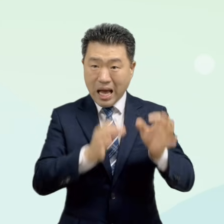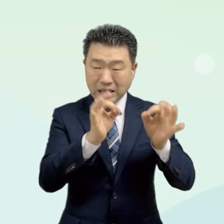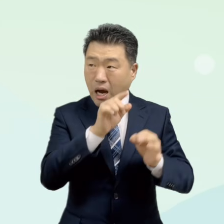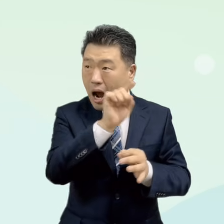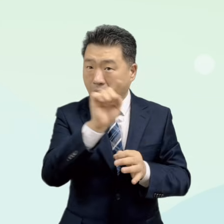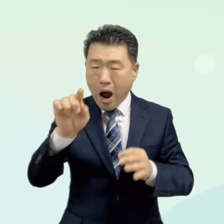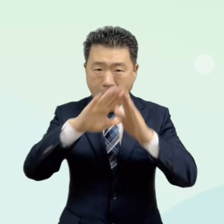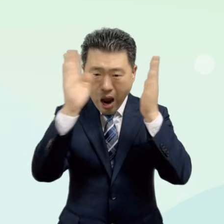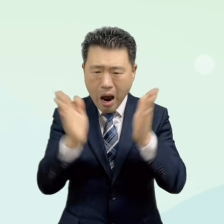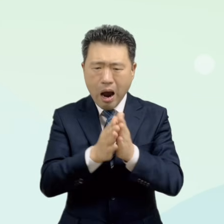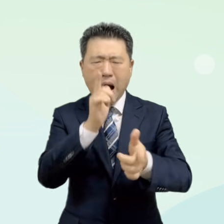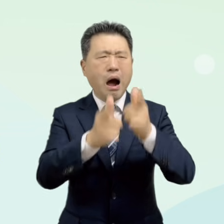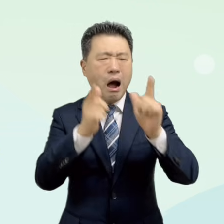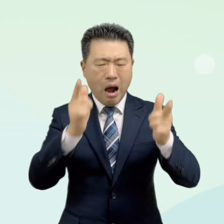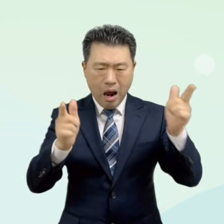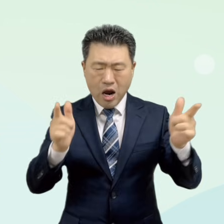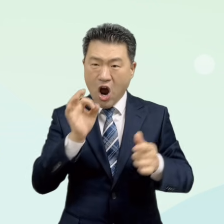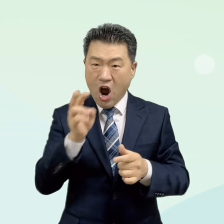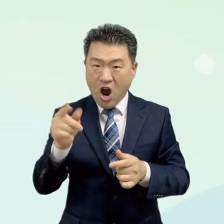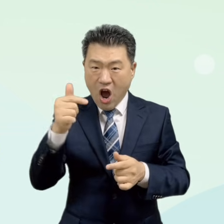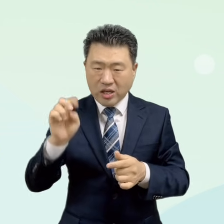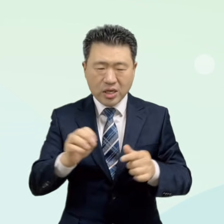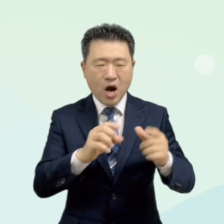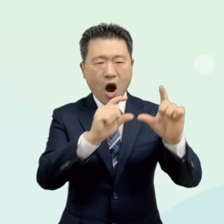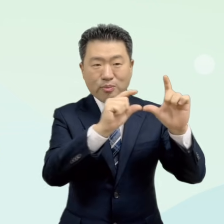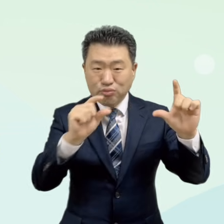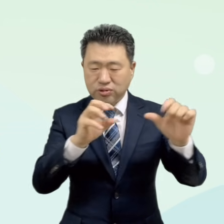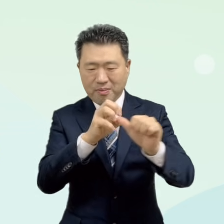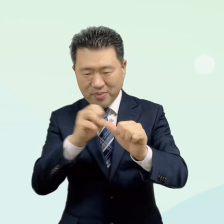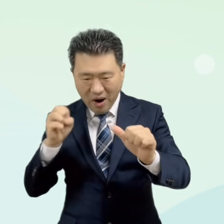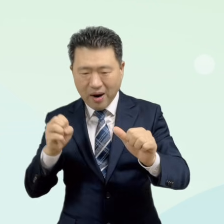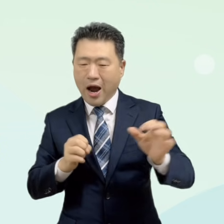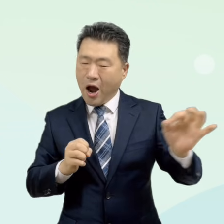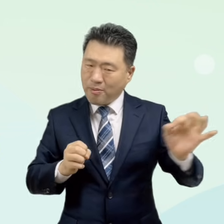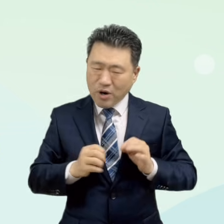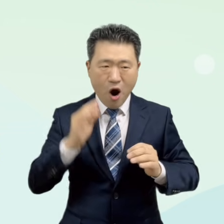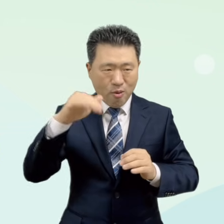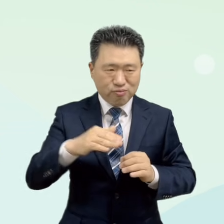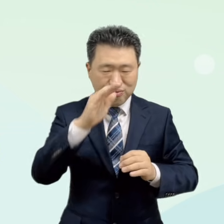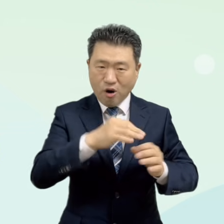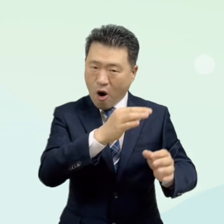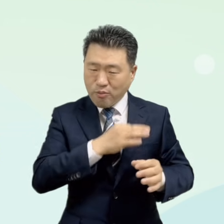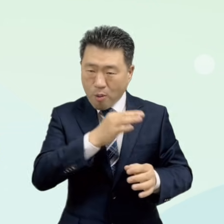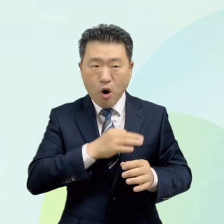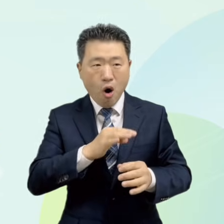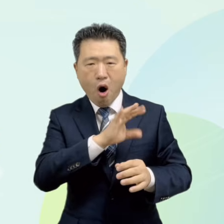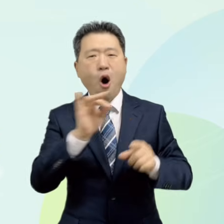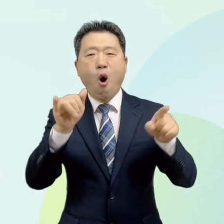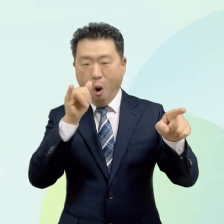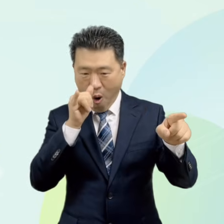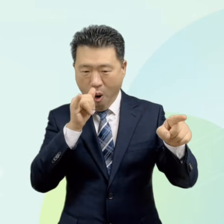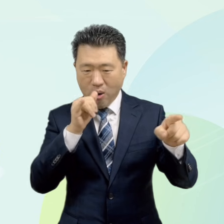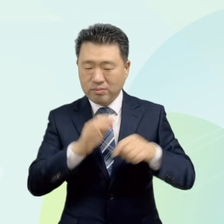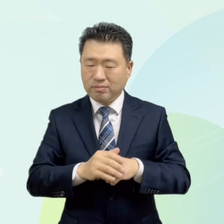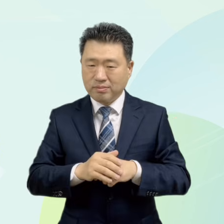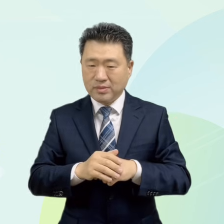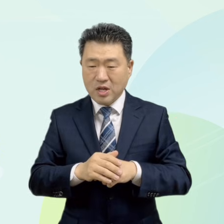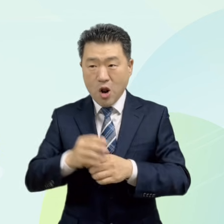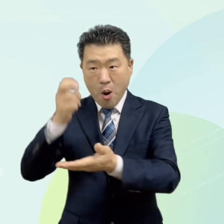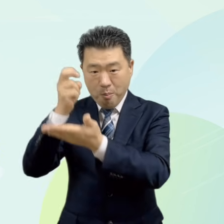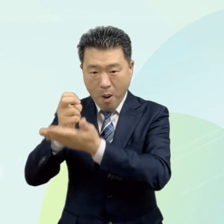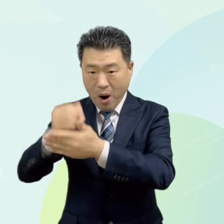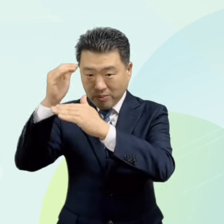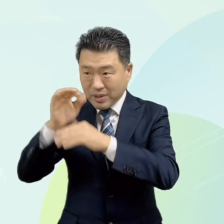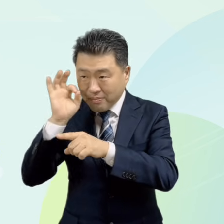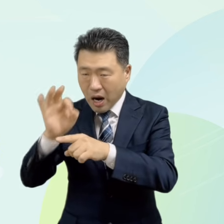금융기관에 따라 연금 지급 시 부분 인출 또는 비정기 연금 인출이 가능한 회사들도 있으며, 근태법에서 정한